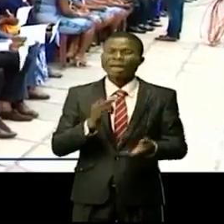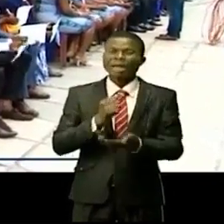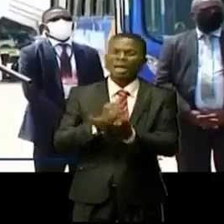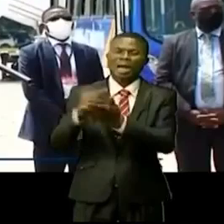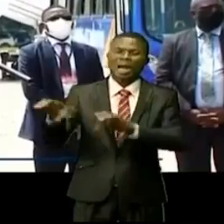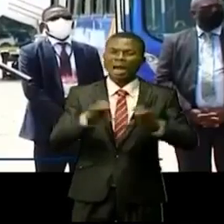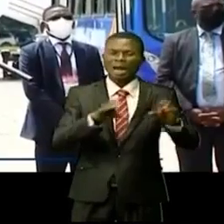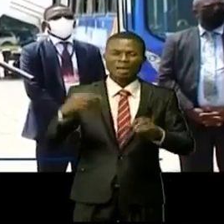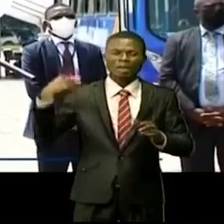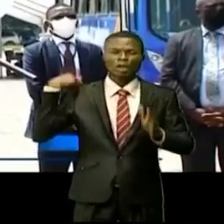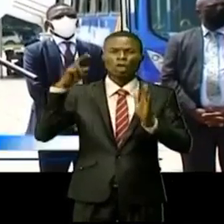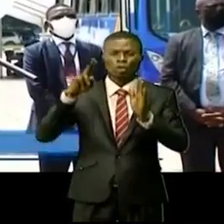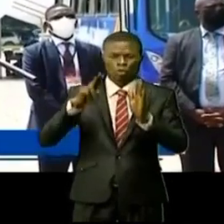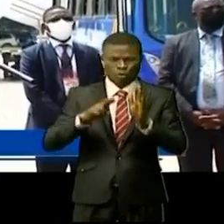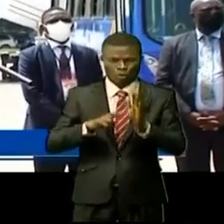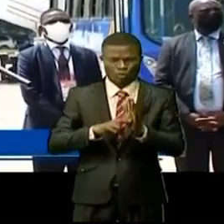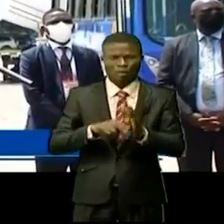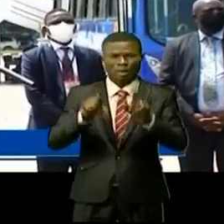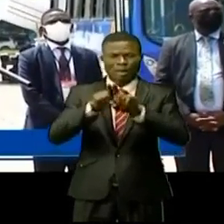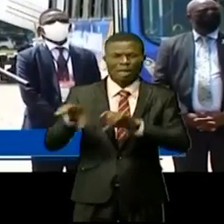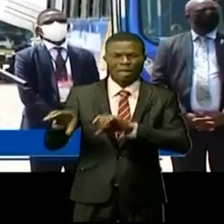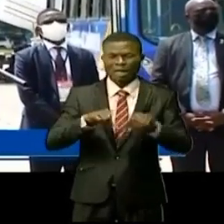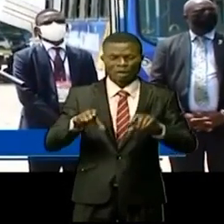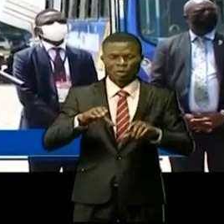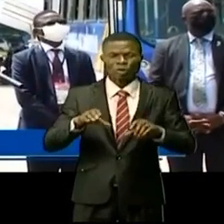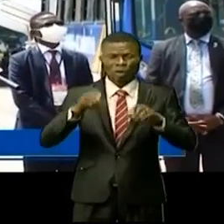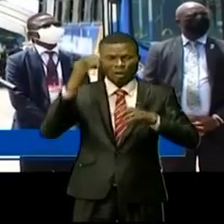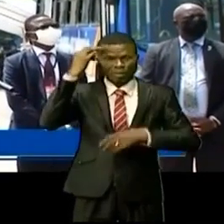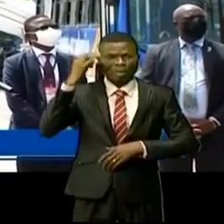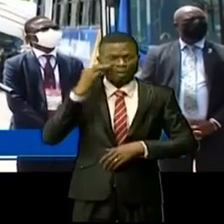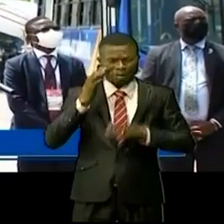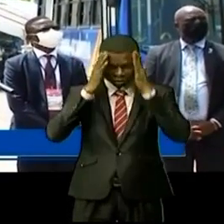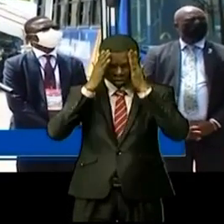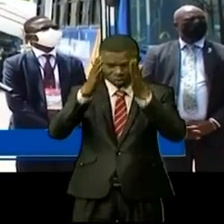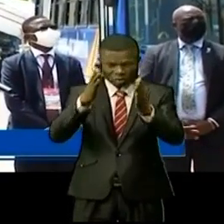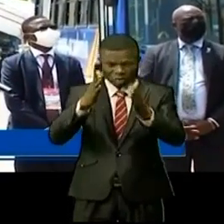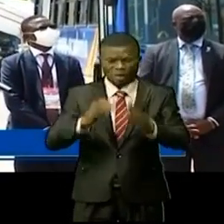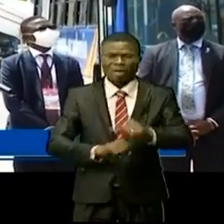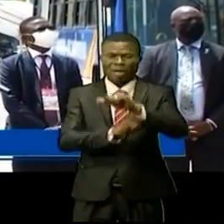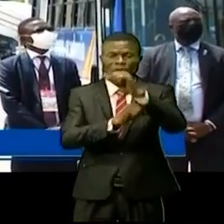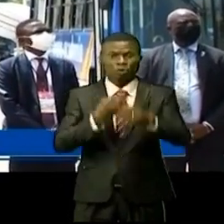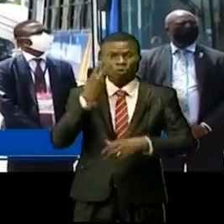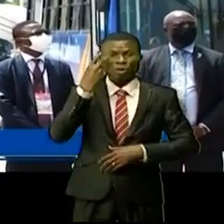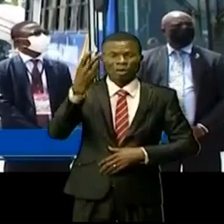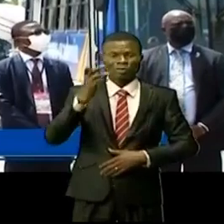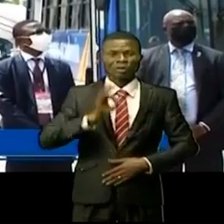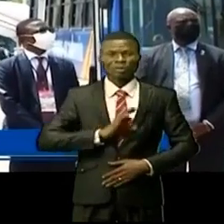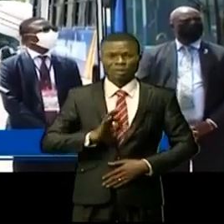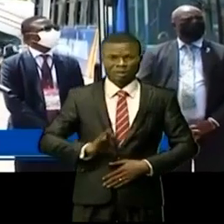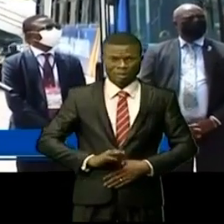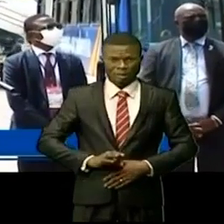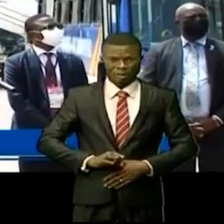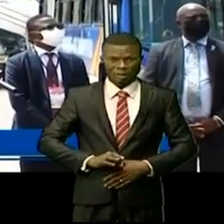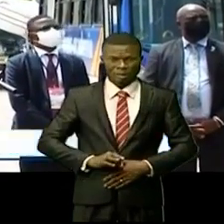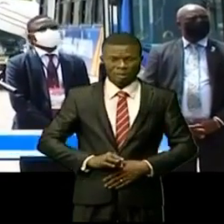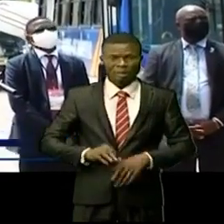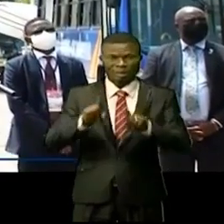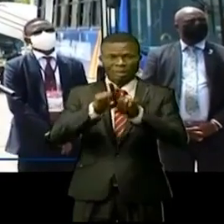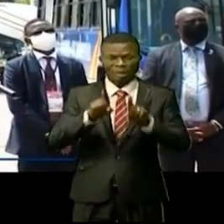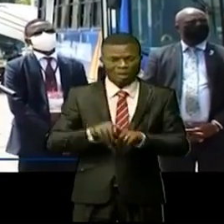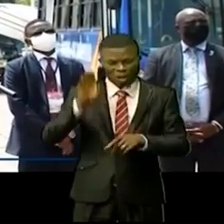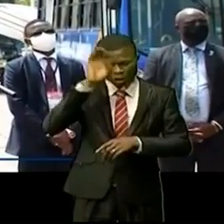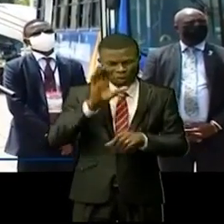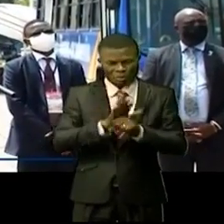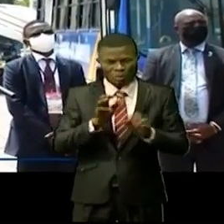d'un ministre, doit être axée sur la vision du chef de l'État et chercher par le coup les voies et moyens